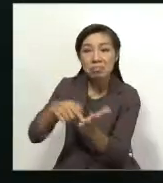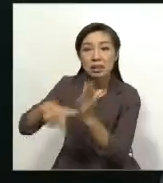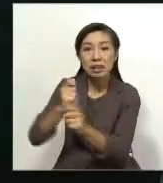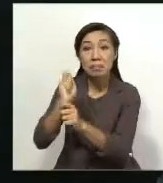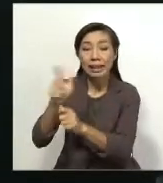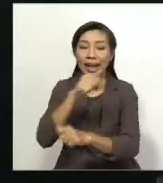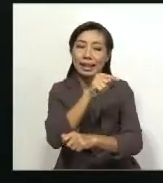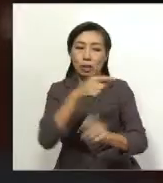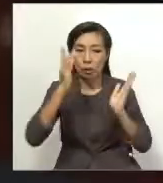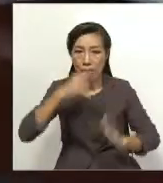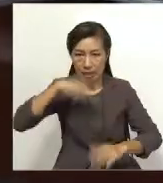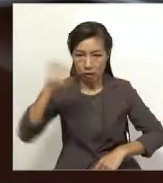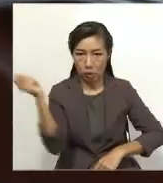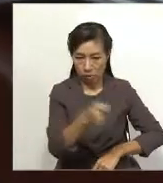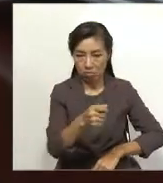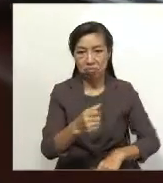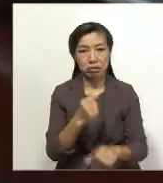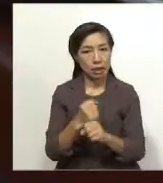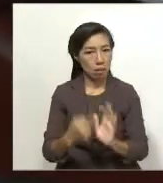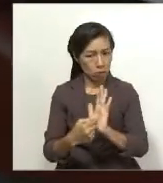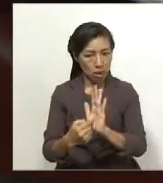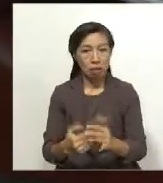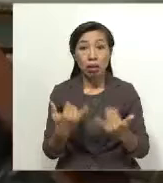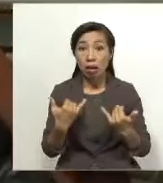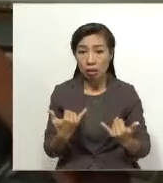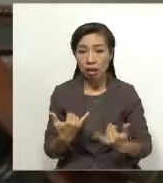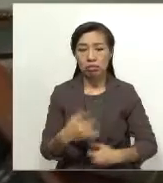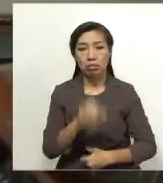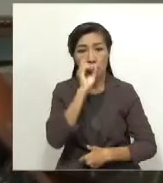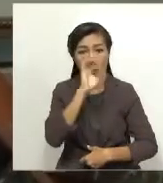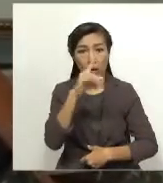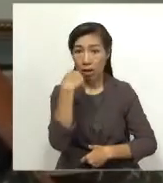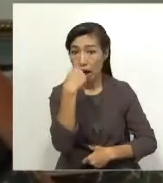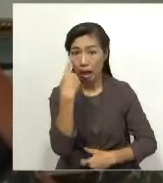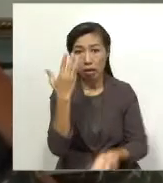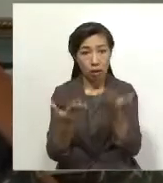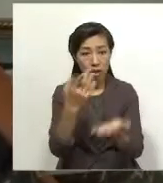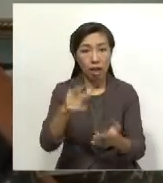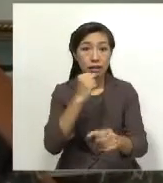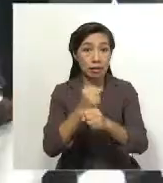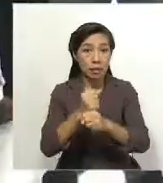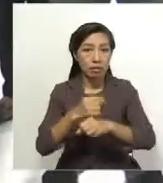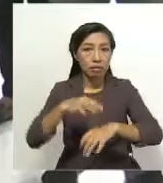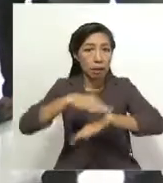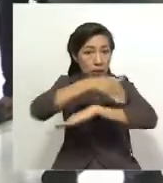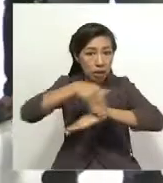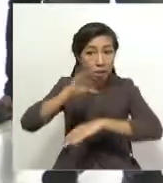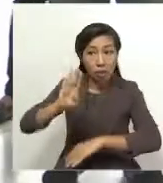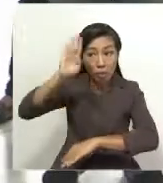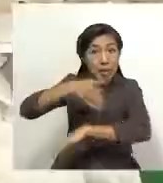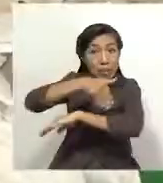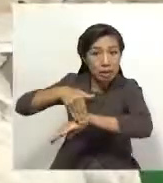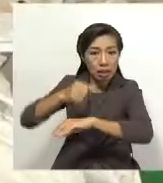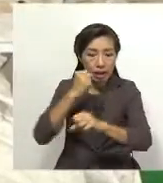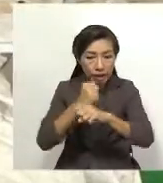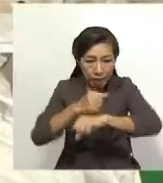หมายด้วยครับ ท่านนะ เพื่อไม่ให้เป็นเรื่องใหญ่ต่อไปอยากจะบอกครั้งนี้เลยนะครับว่าใครก็ตามที่เป็นนักบัญชีเป็นบริษัทบัญชีรับจ้างท